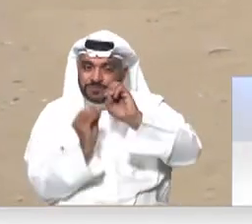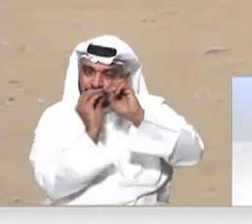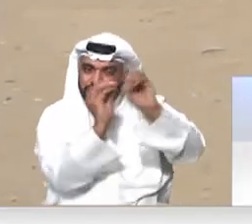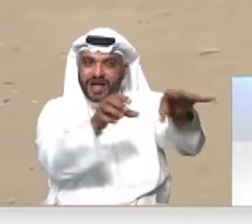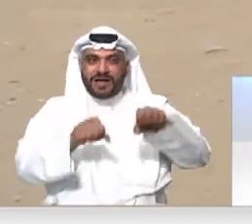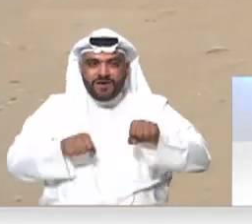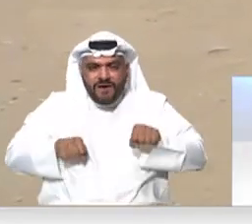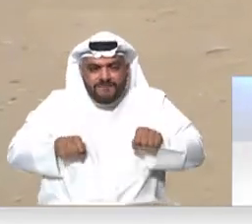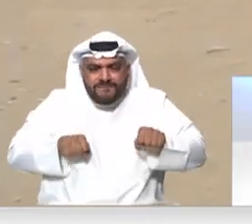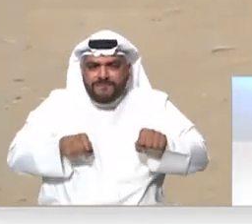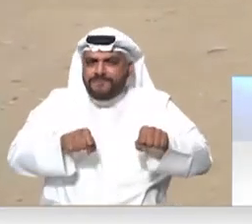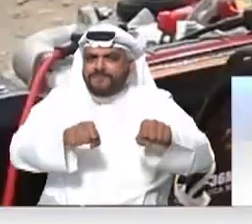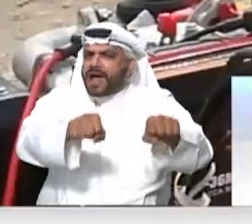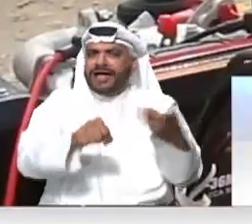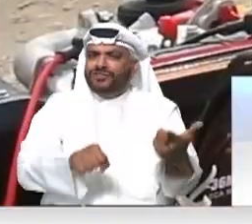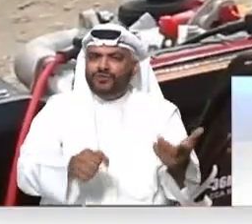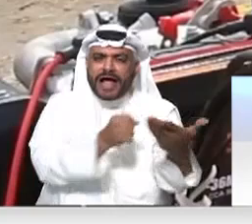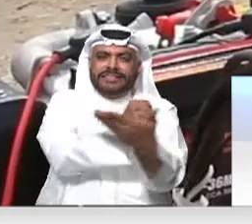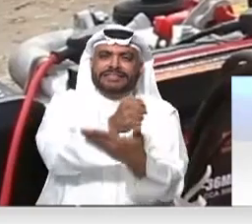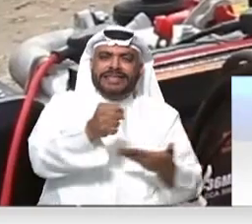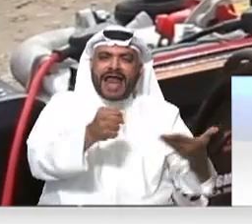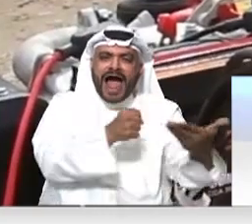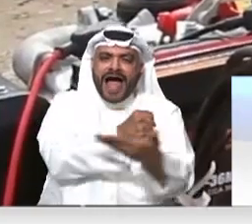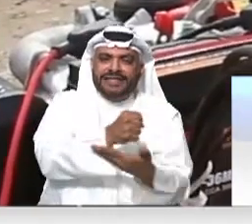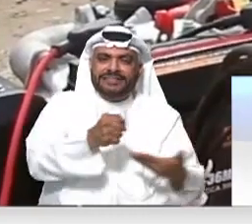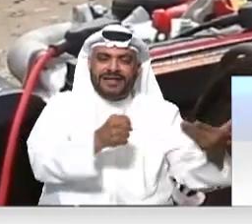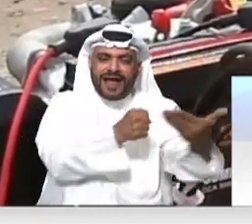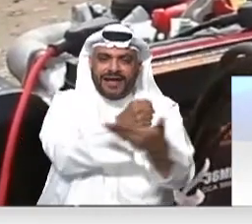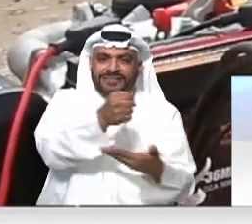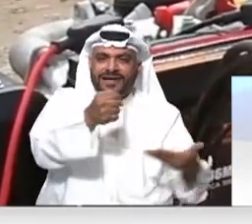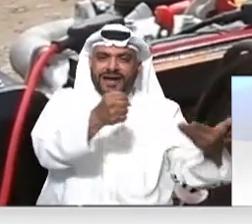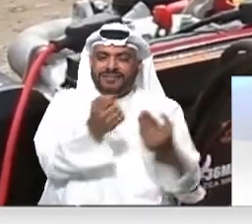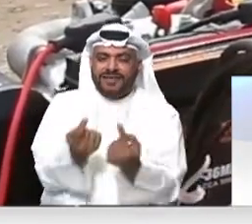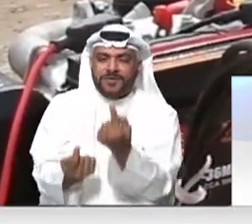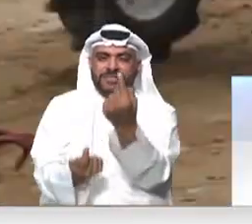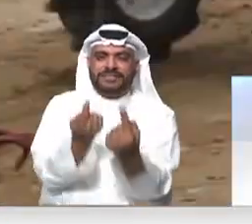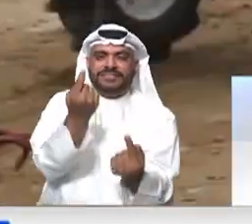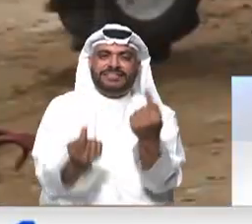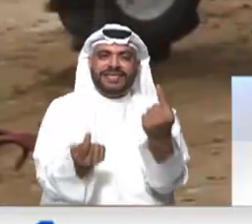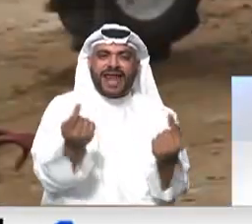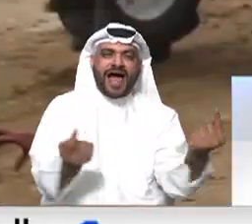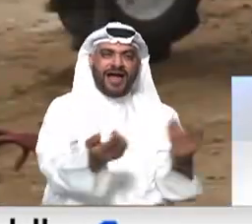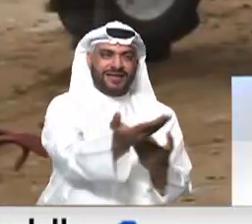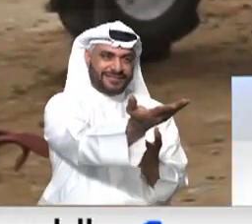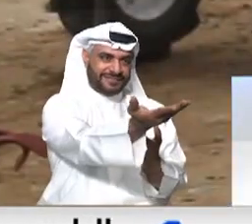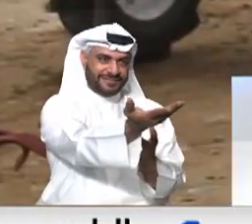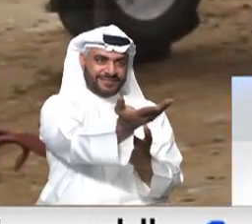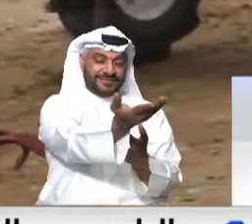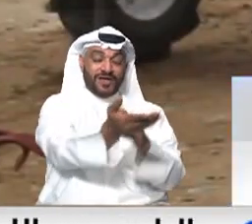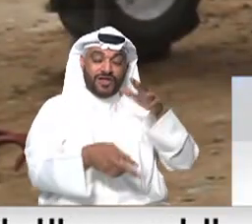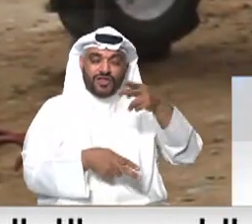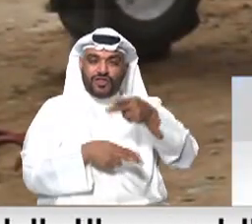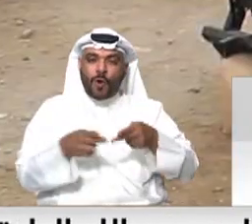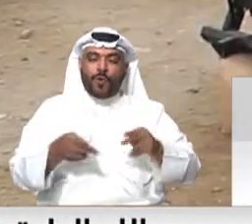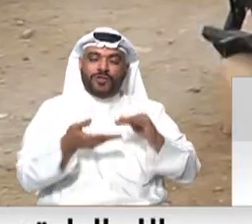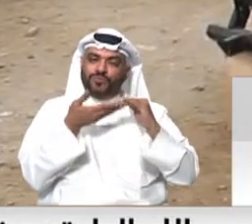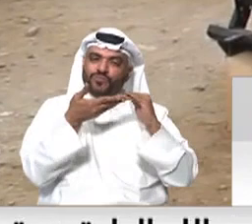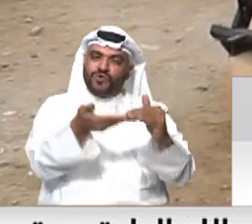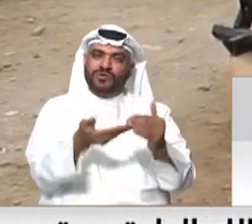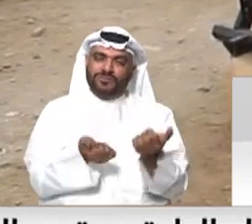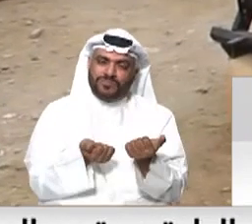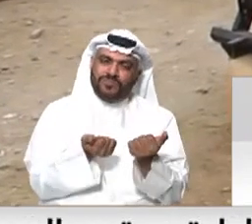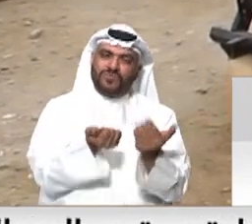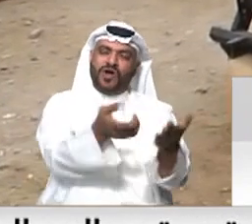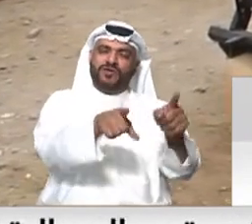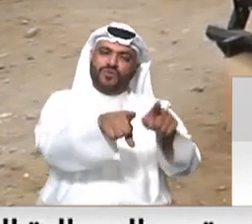هذه المشاريع الزراعية يعد أحد أهم المشاريع النوعية التي تقوم بها دولة الكويت في